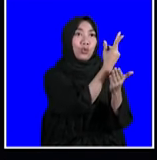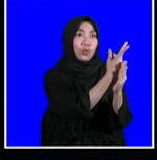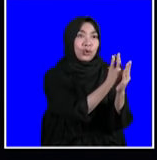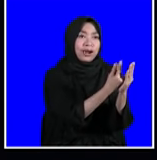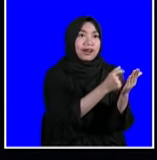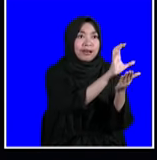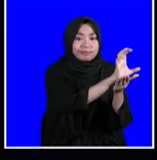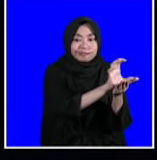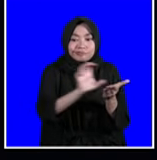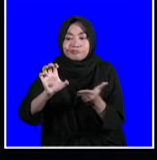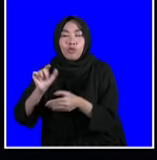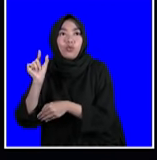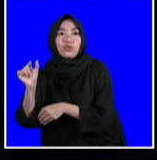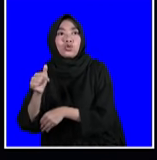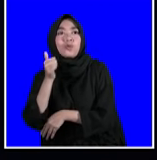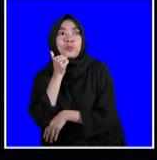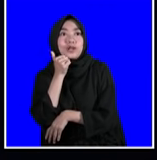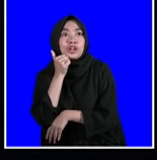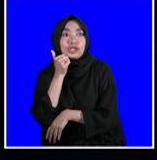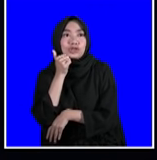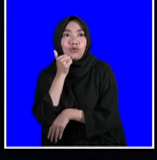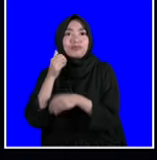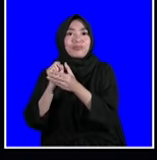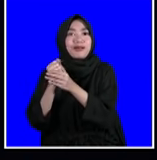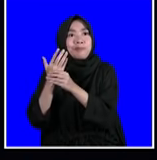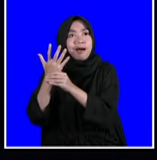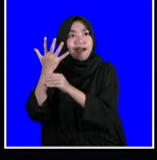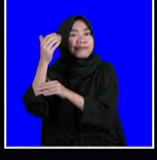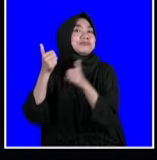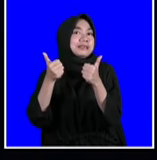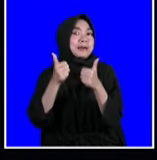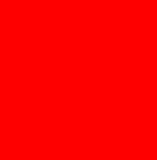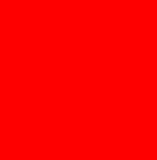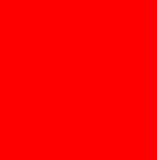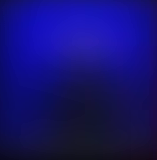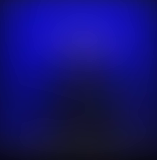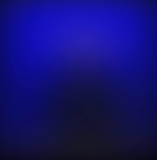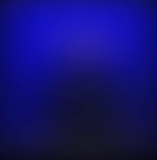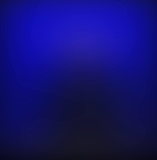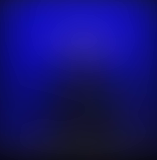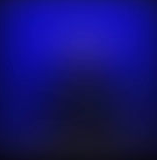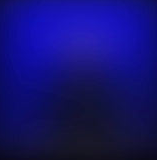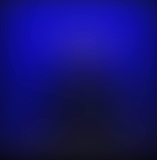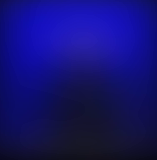ditempatkan di dalam investasi tersebut untuk berkembang berkali lipat.